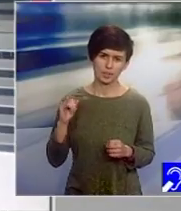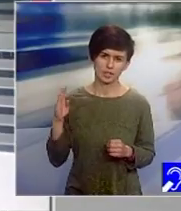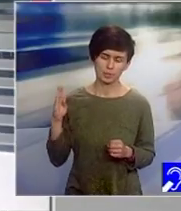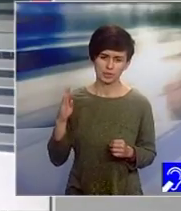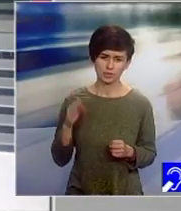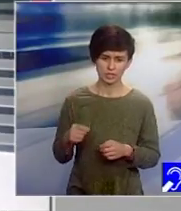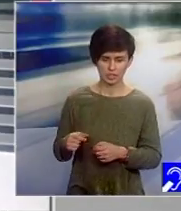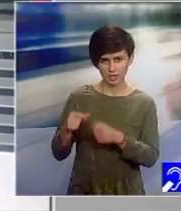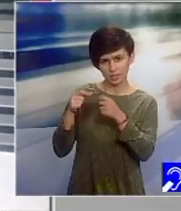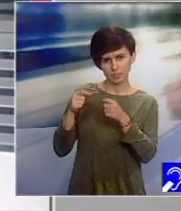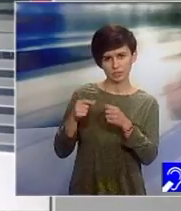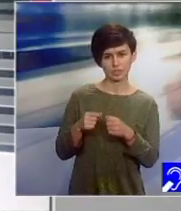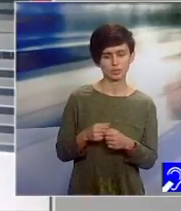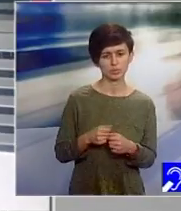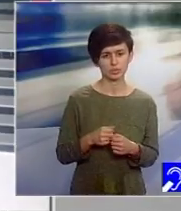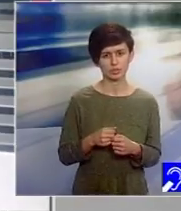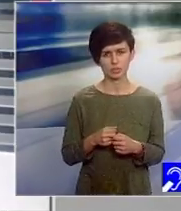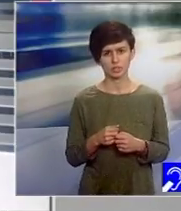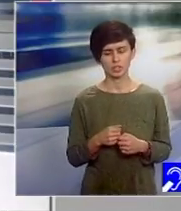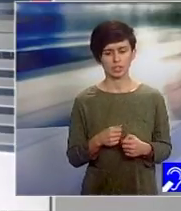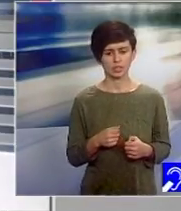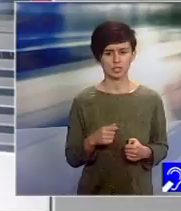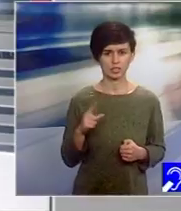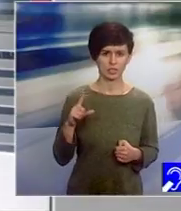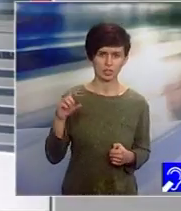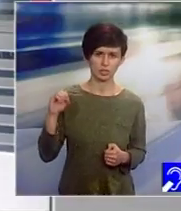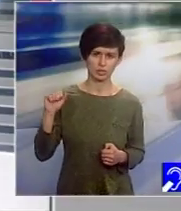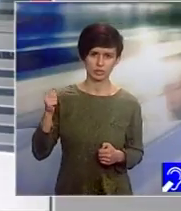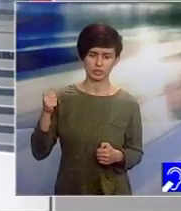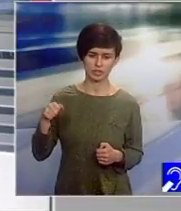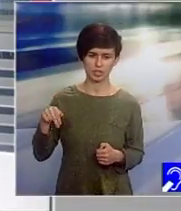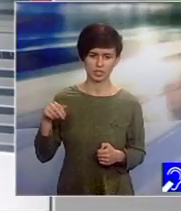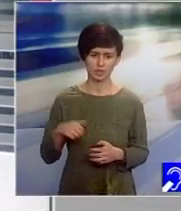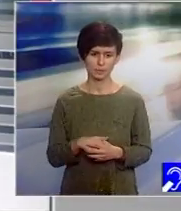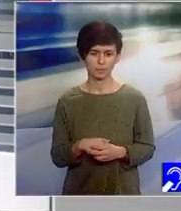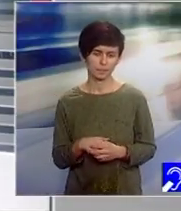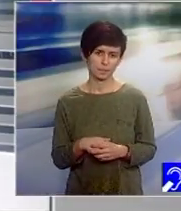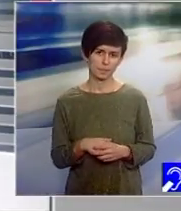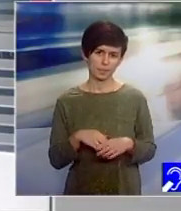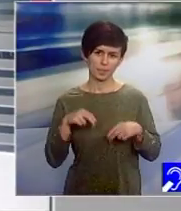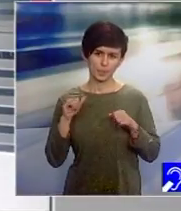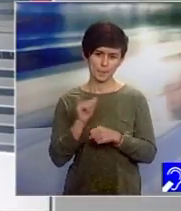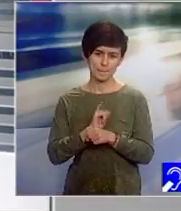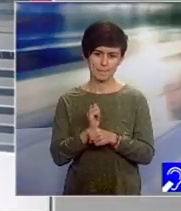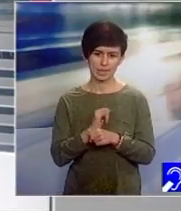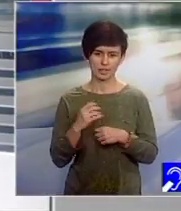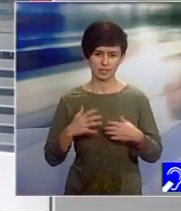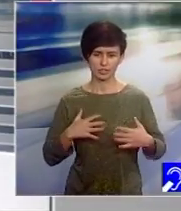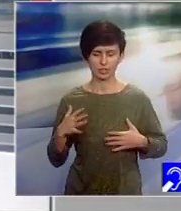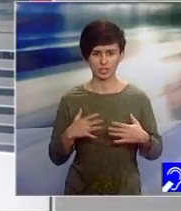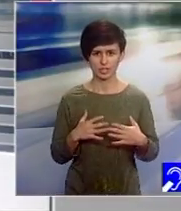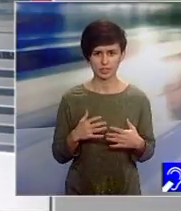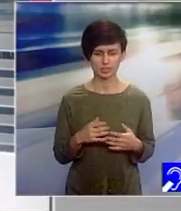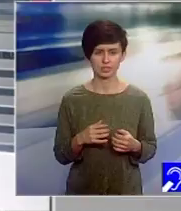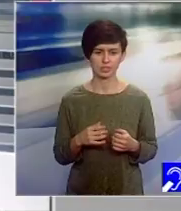Institut de Ribopier din Lausanne, Elizabeth Askren, care este director artistic al TOA Transylvania